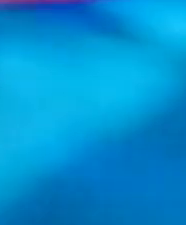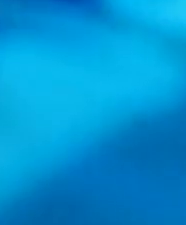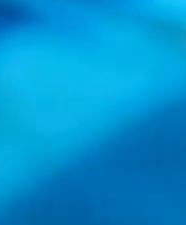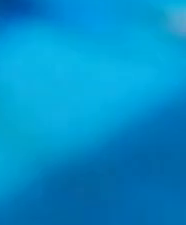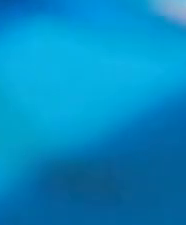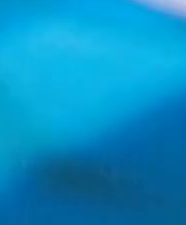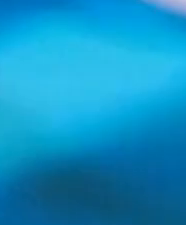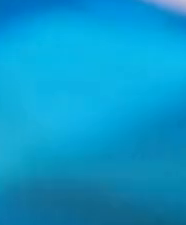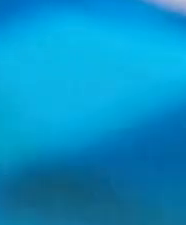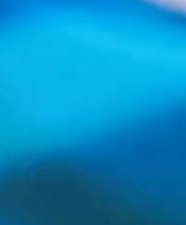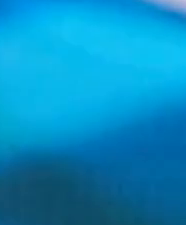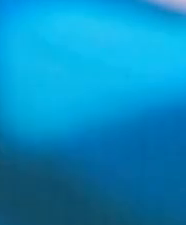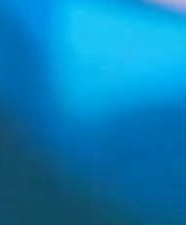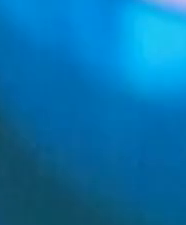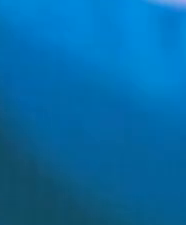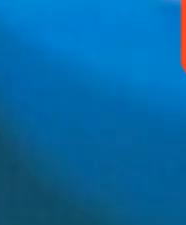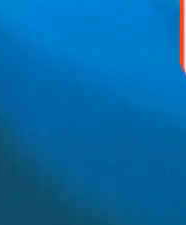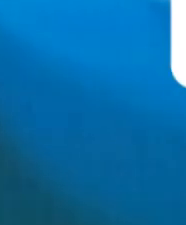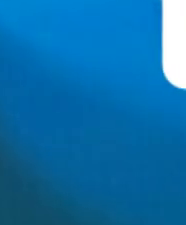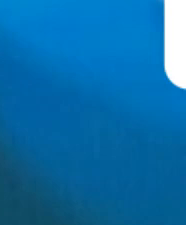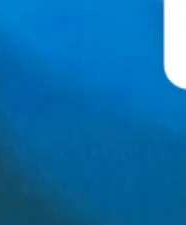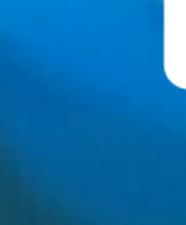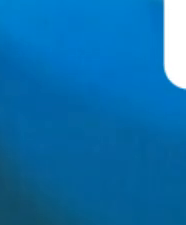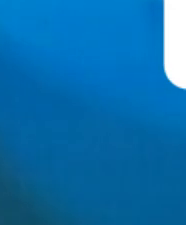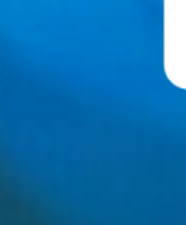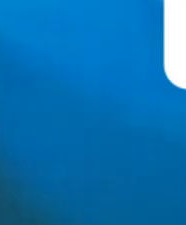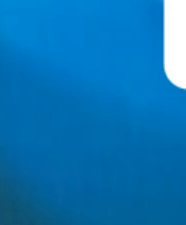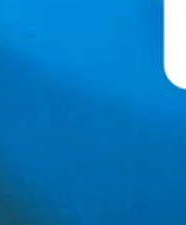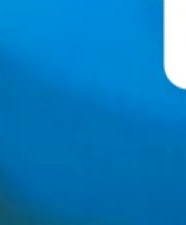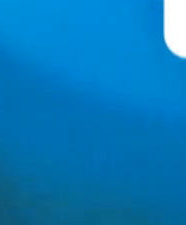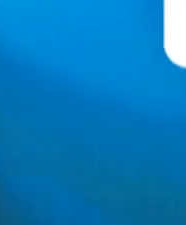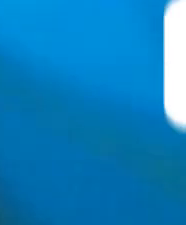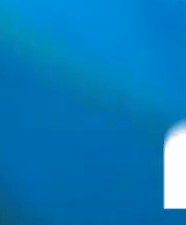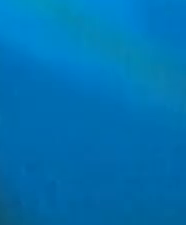непременно жмите на колокольчик. Информбюро. Когда нужна честная информация.